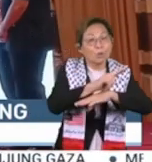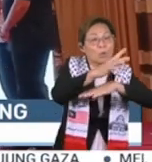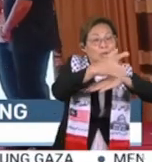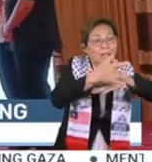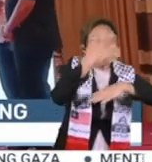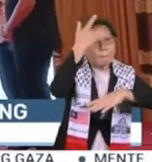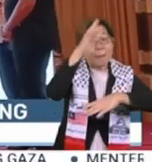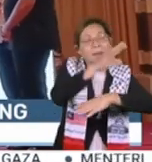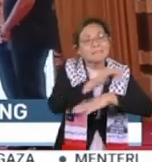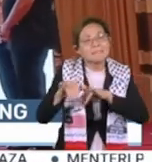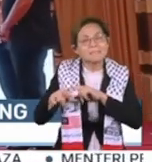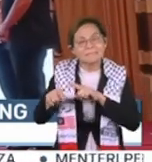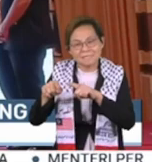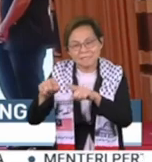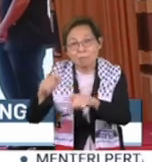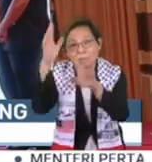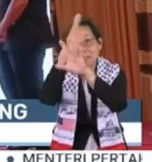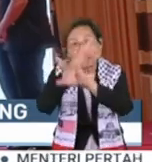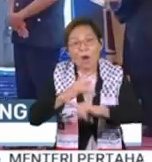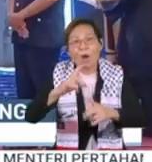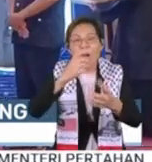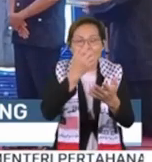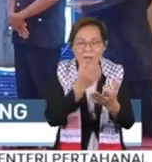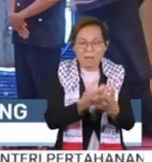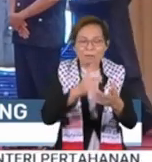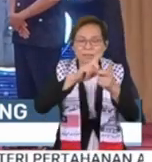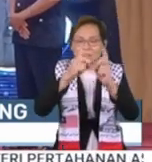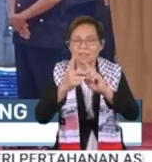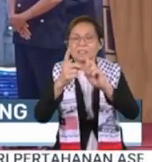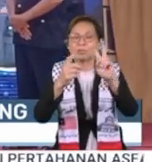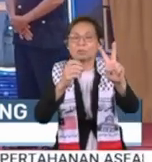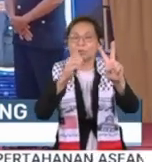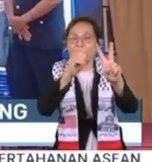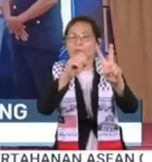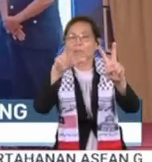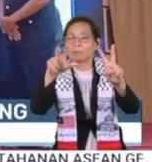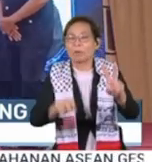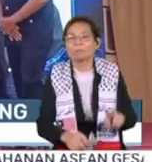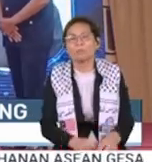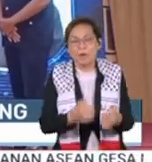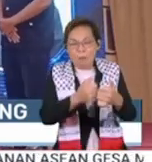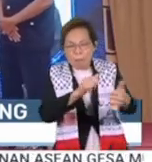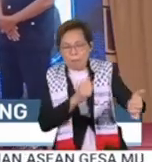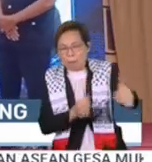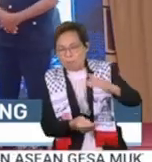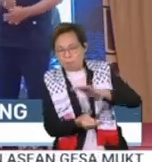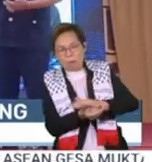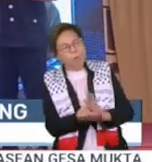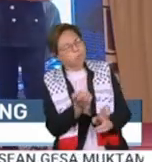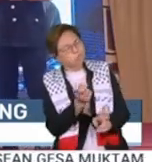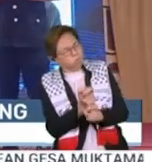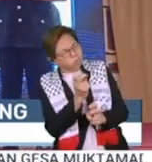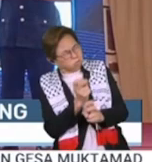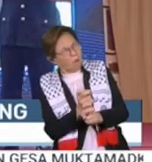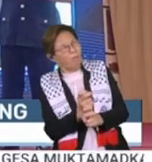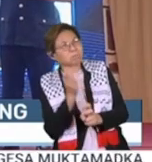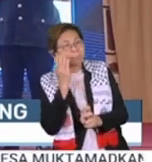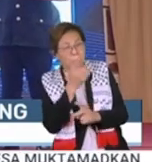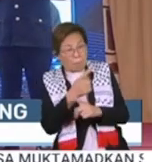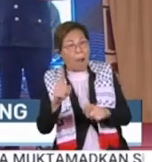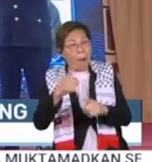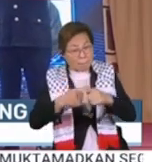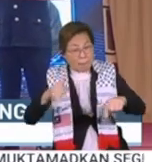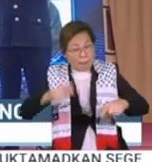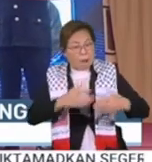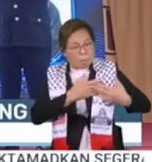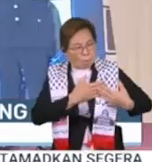pintar selaras dengan Sarawak Ekonomi Digital 2030. Ujarnya, usaha pencegahan rasuah bukan mudah dan ianya memerlukan